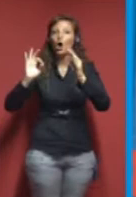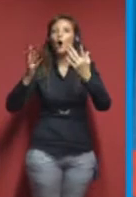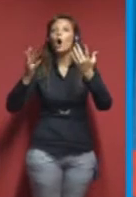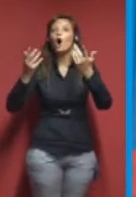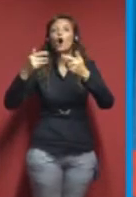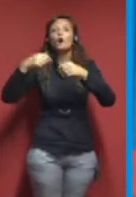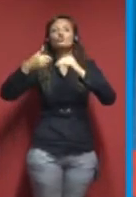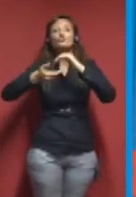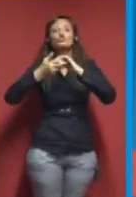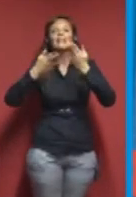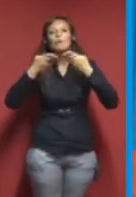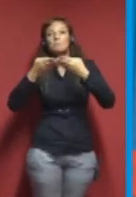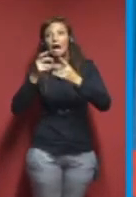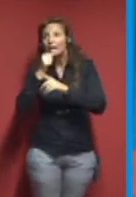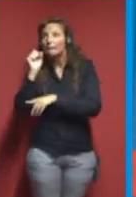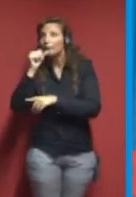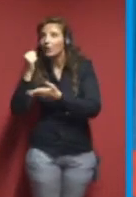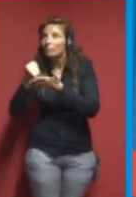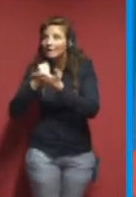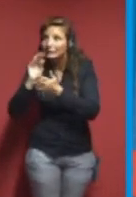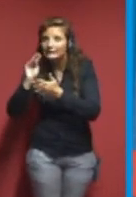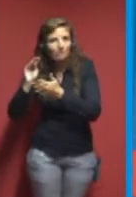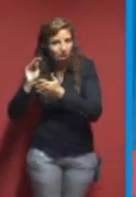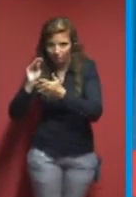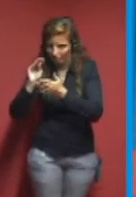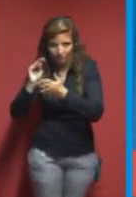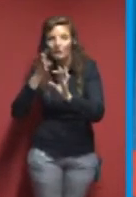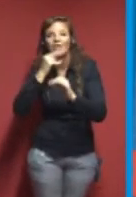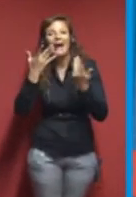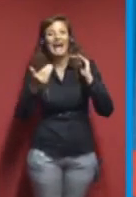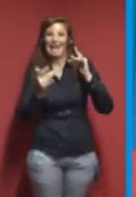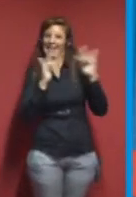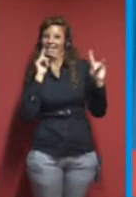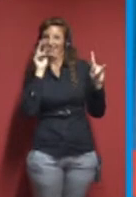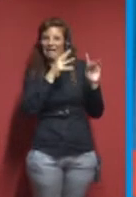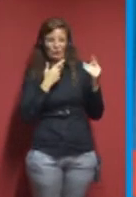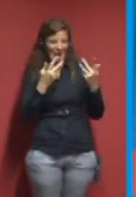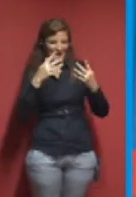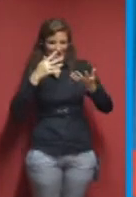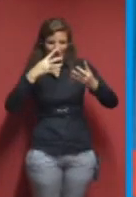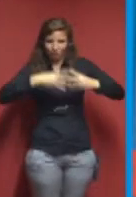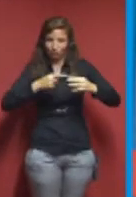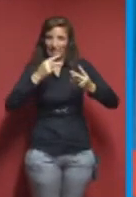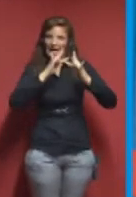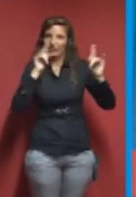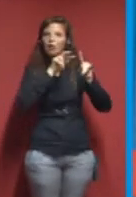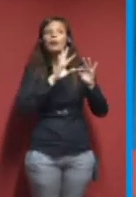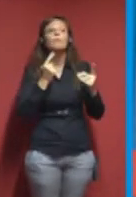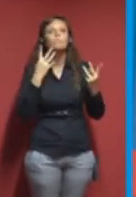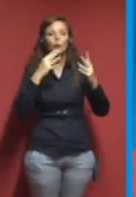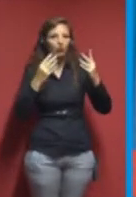con internet con queste macchine in rete è possibile iniziare a fabbricare subito non